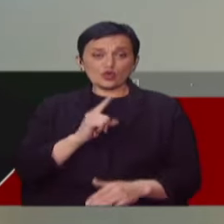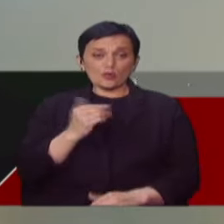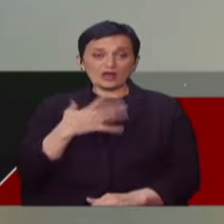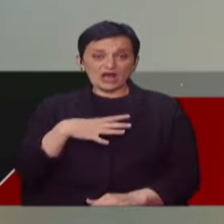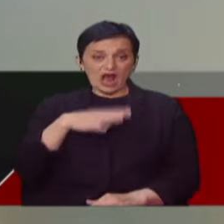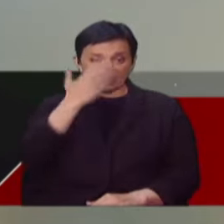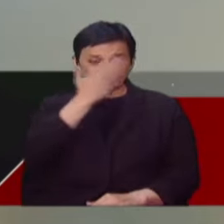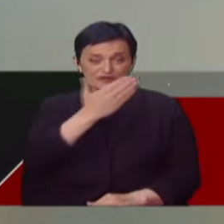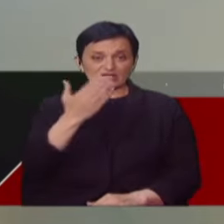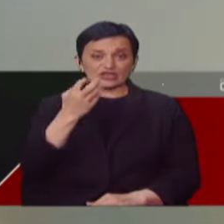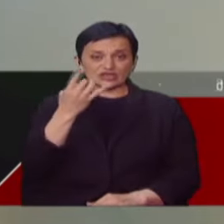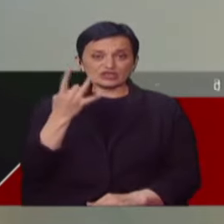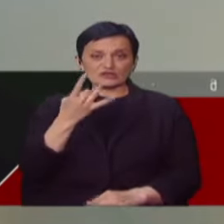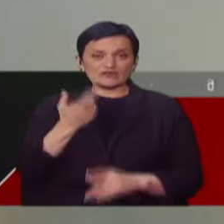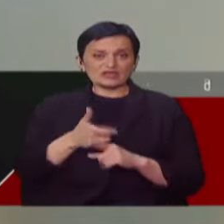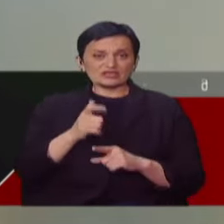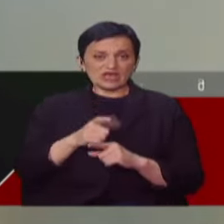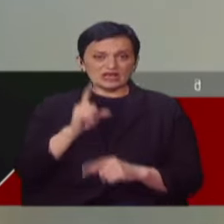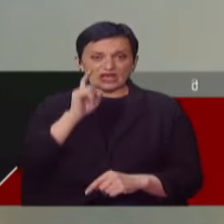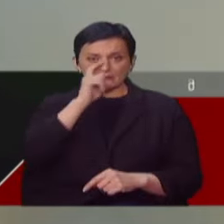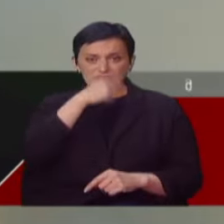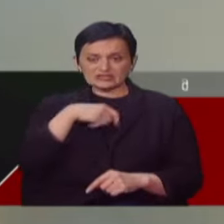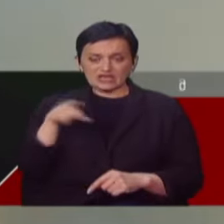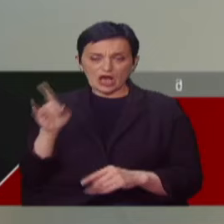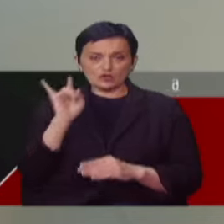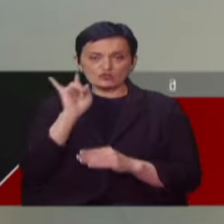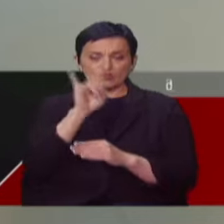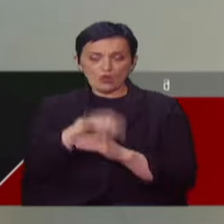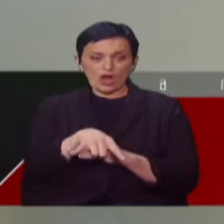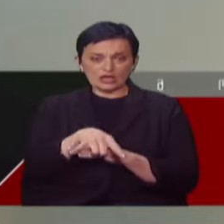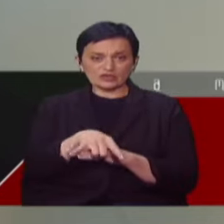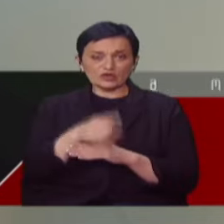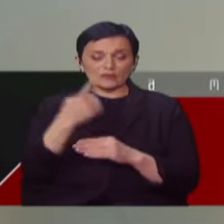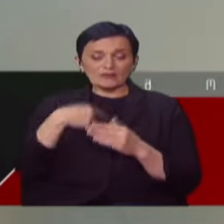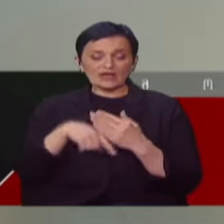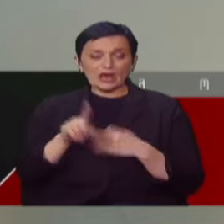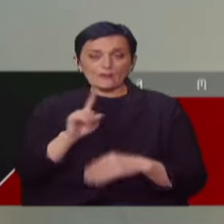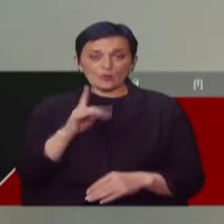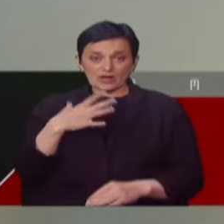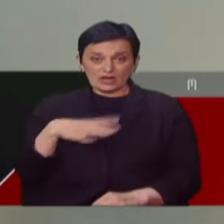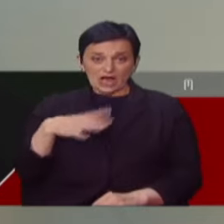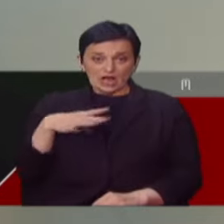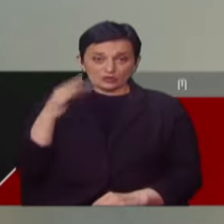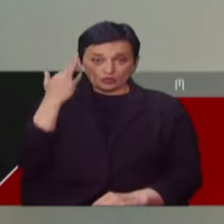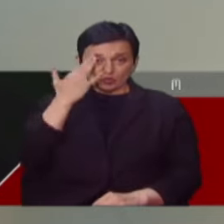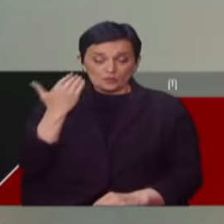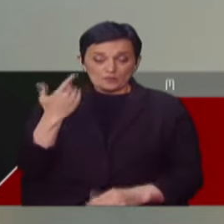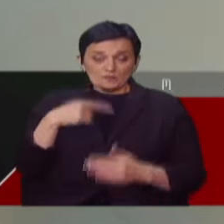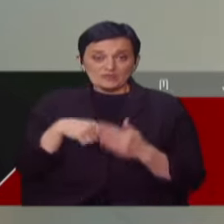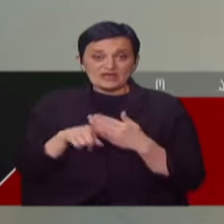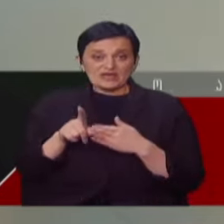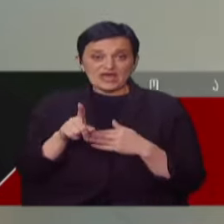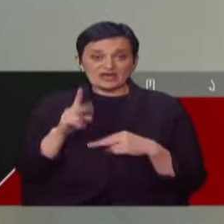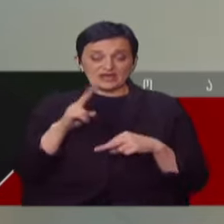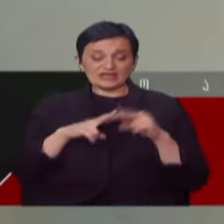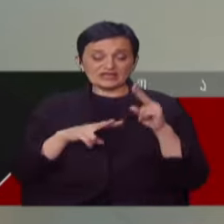ქართველი ხალხი კიდევ ერთხელ ძალიან წარეთ მოატყუეს. იქიდან გამომდინარე, რომ ქართული ოცნების მიერ